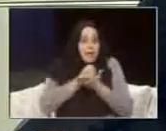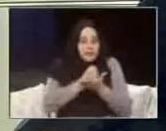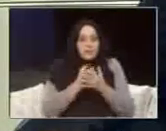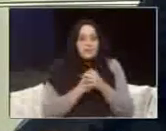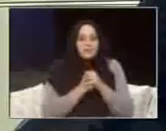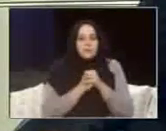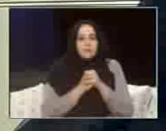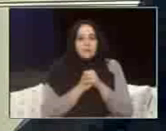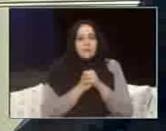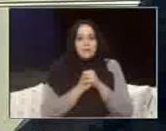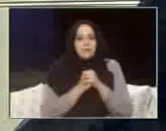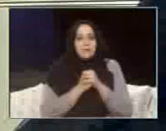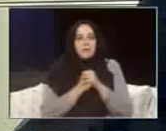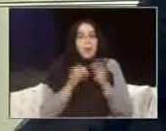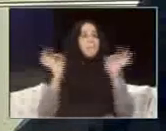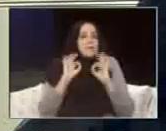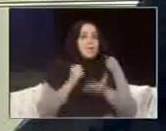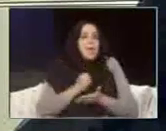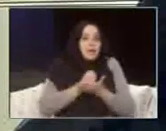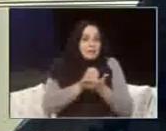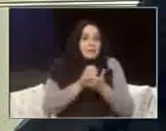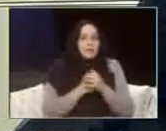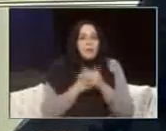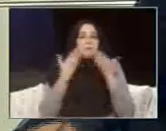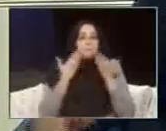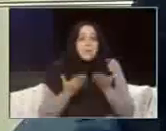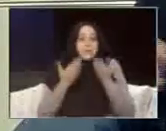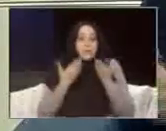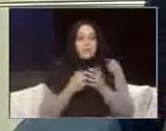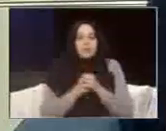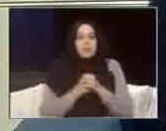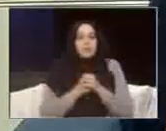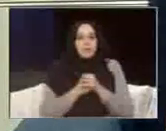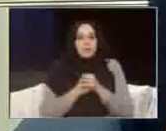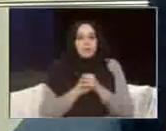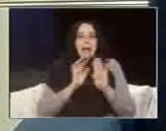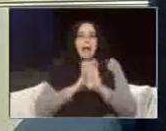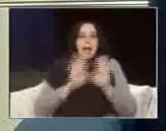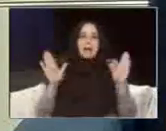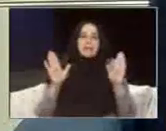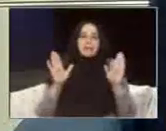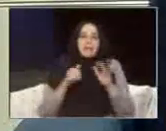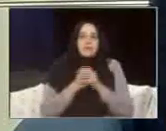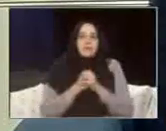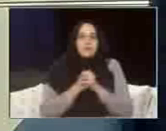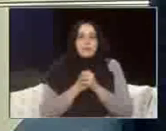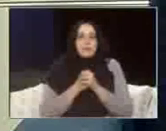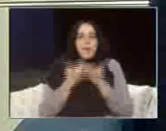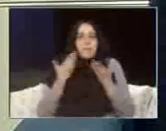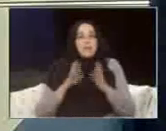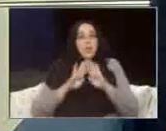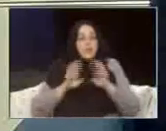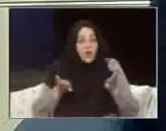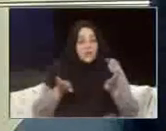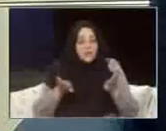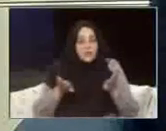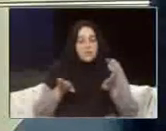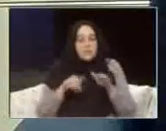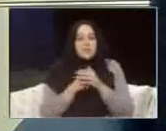طيب وكاع ما يعاونوش، بصح هو اليوم قال لك خلاص المكتوب تلاقينا بالمليح ونتفرقوا